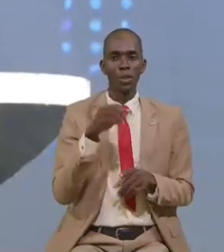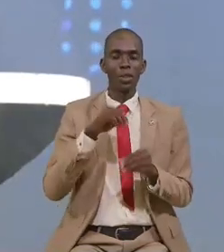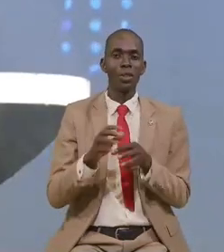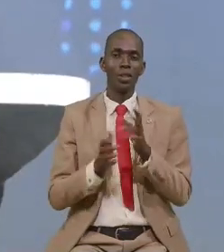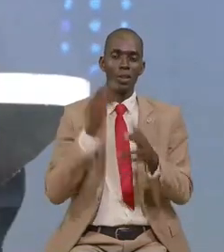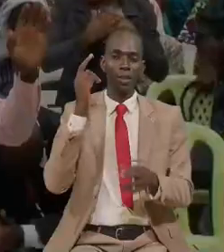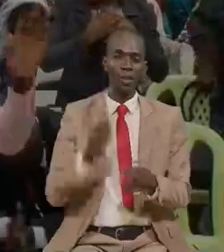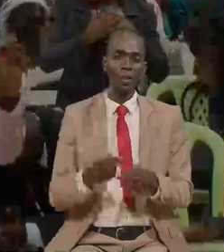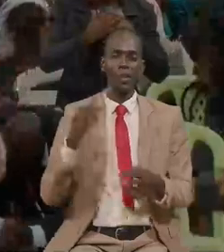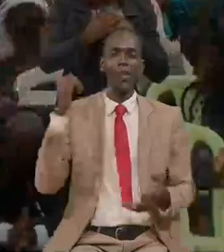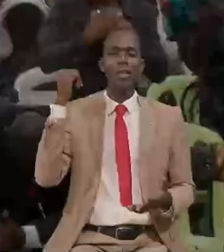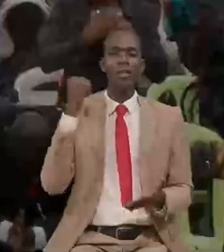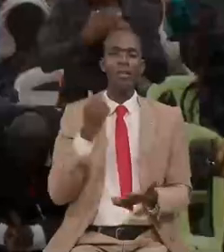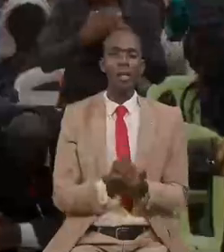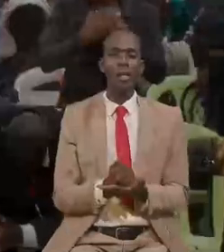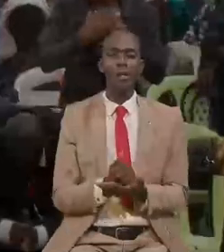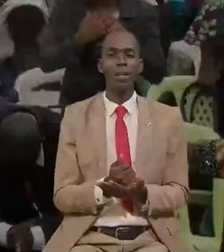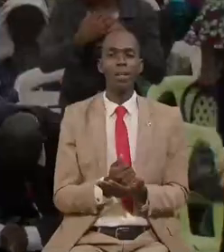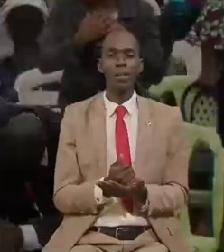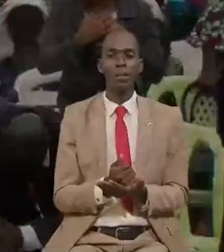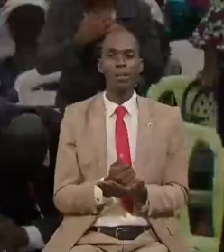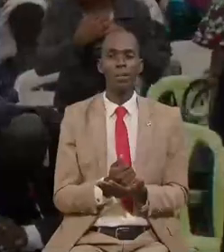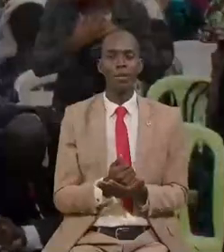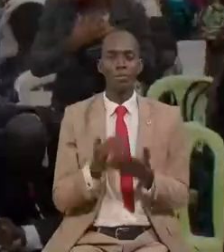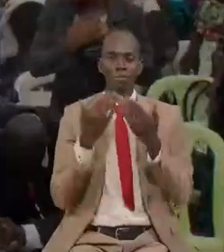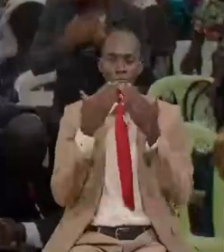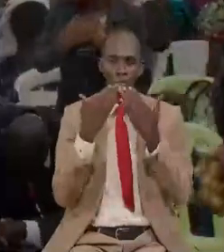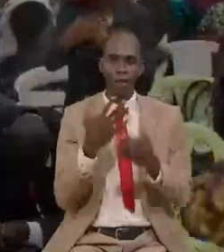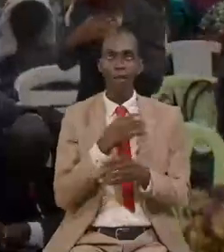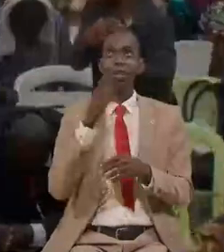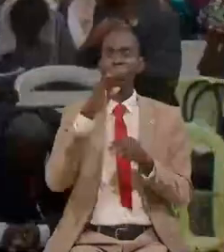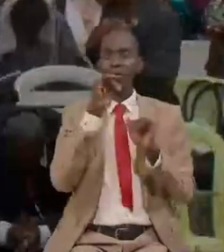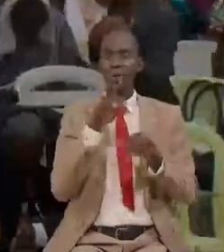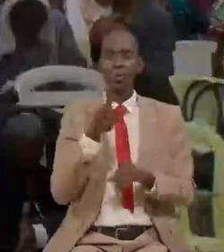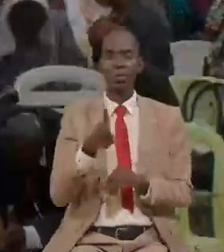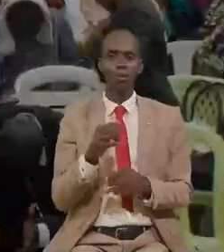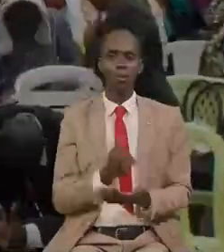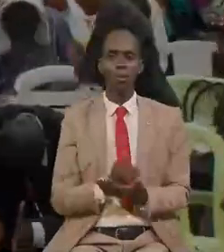Jésus. Merci, que Dieu vous bénisse.